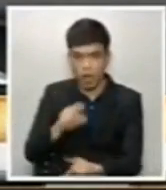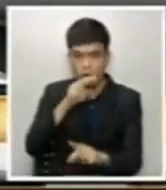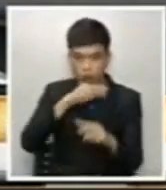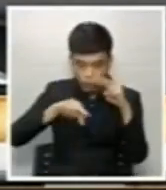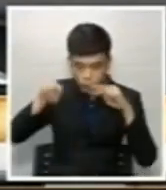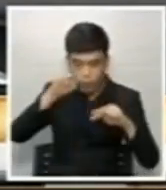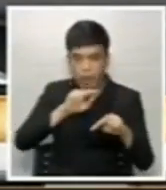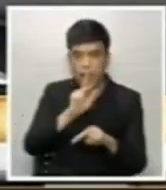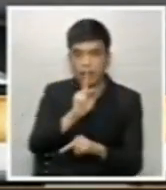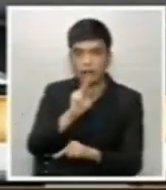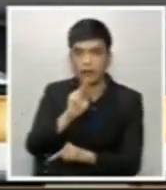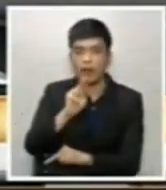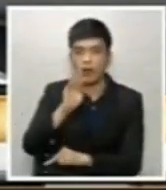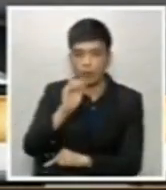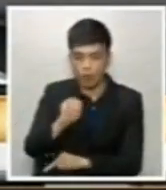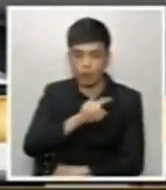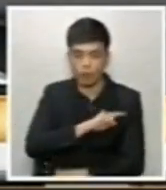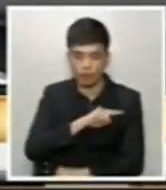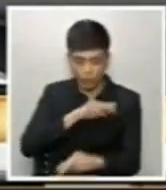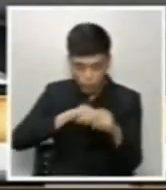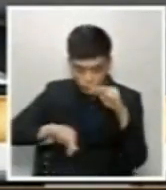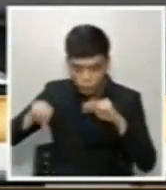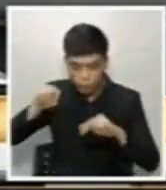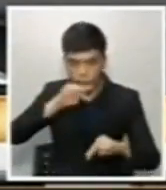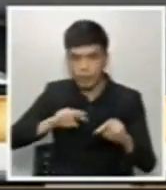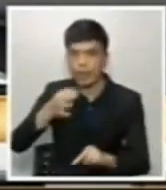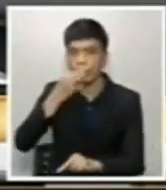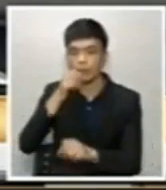ะต้องดูแลผมก็คิดว่า